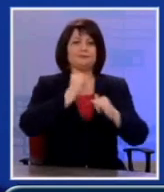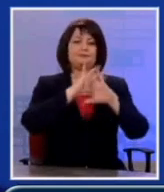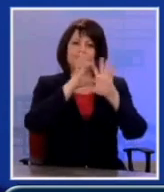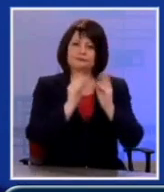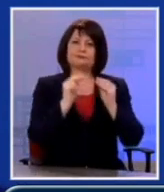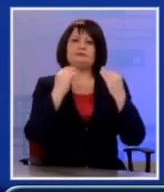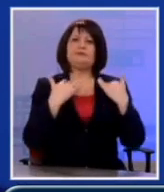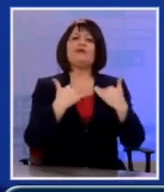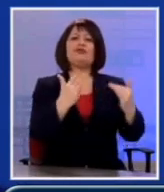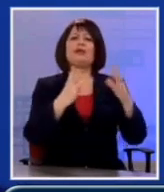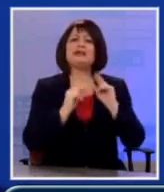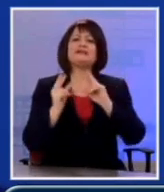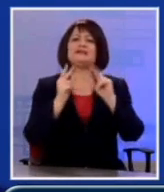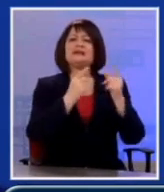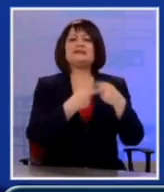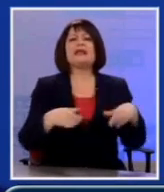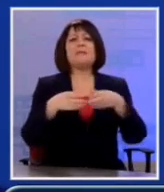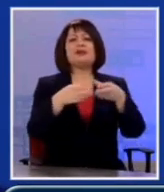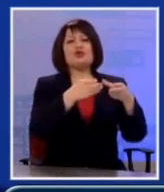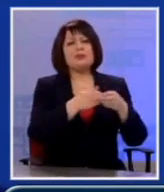οι συνεδριάσεις των Επιτροπών.